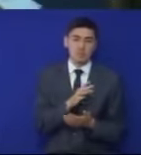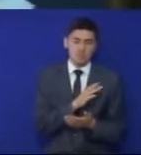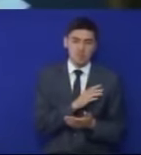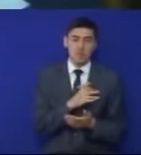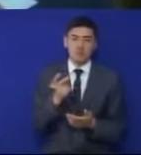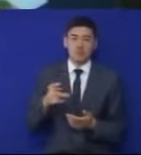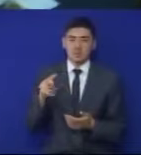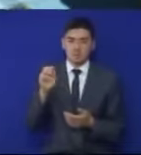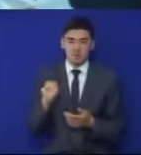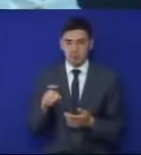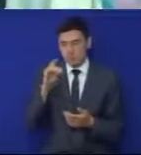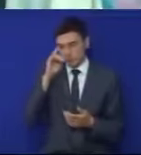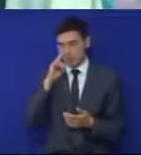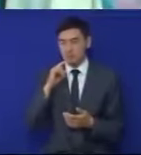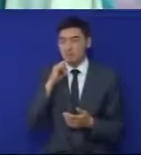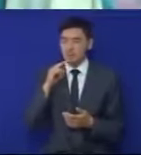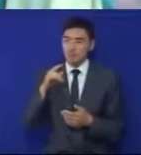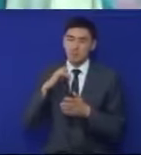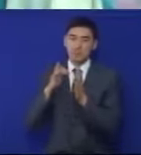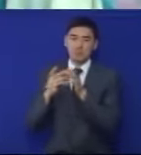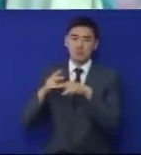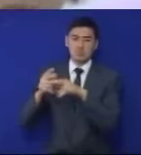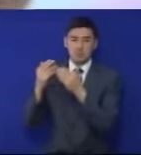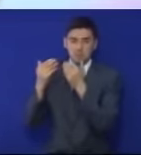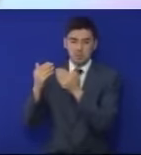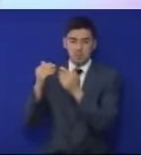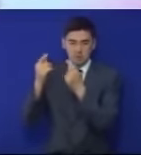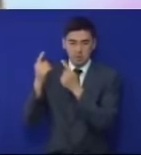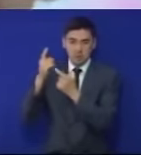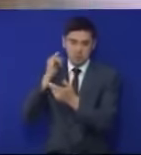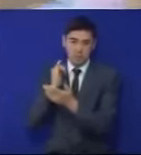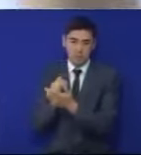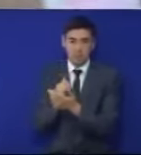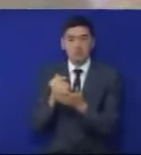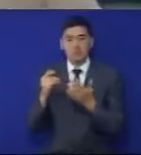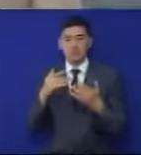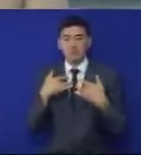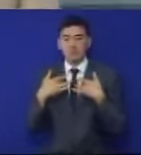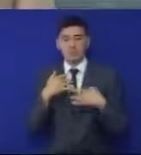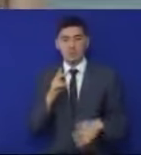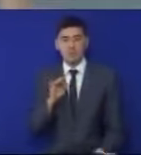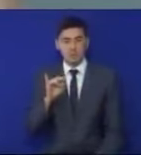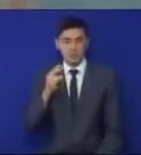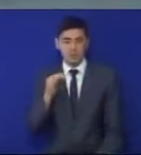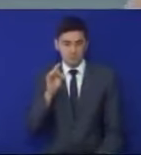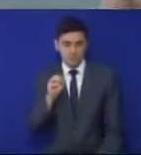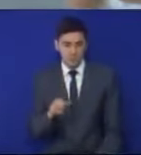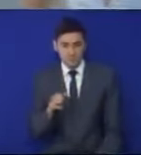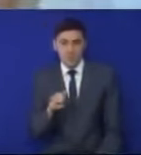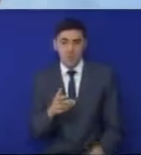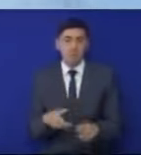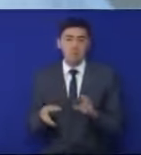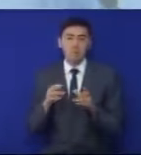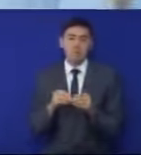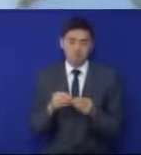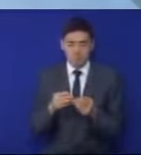концепцией 20-летия Астаны. Большой акцент был сделан именно на детские выступления, молодежь будущего. Всего в этот вечер перед выпускниками с